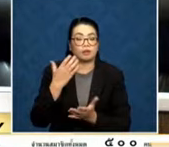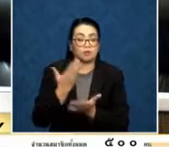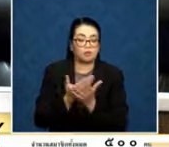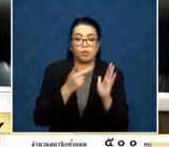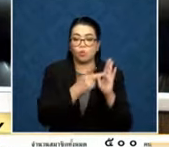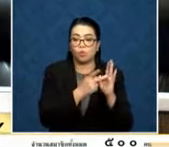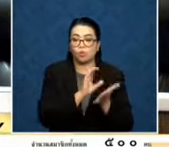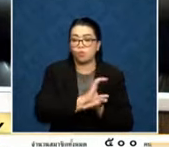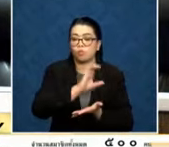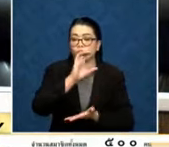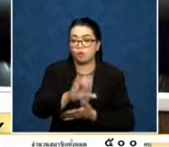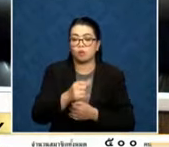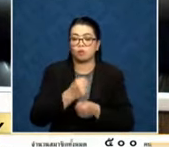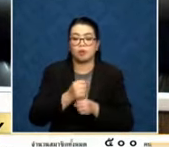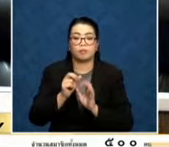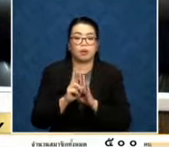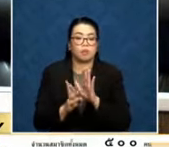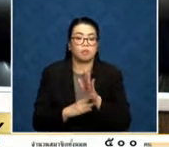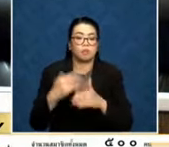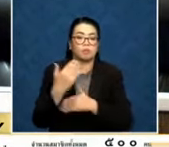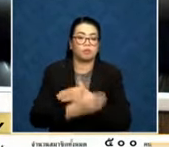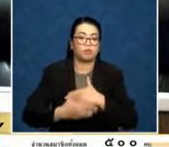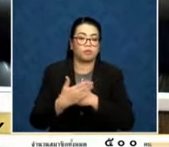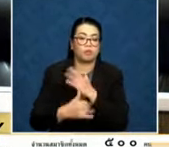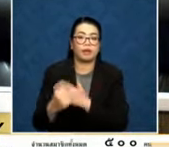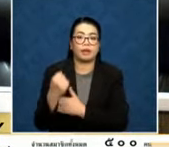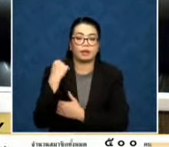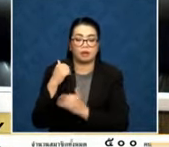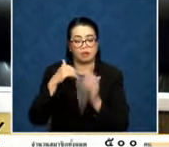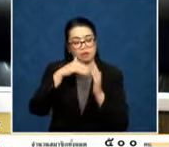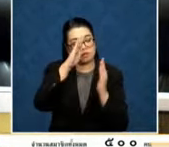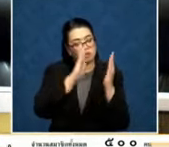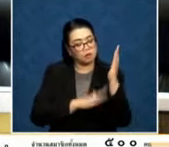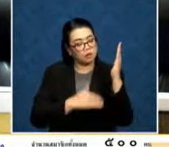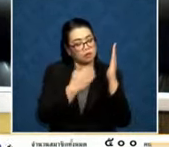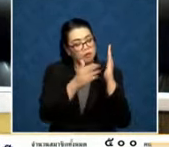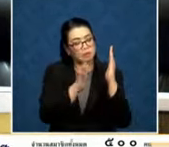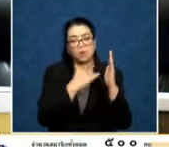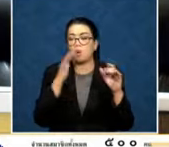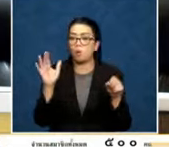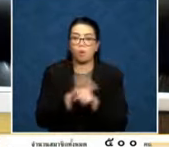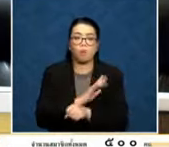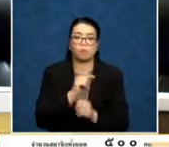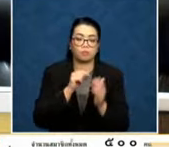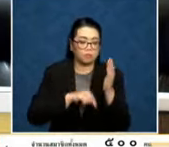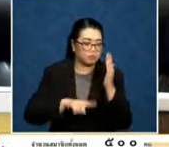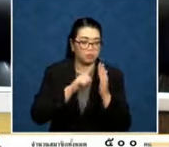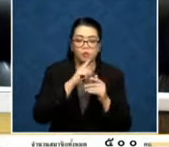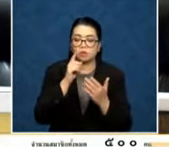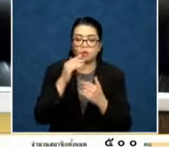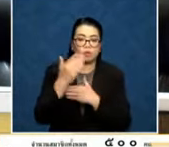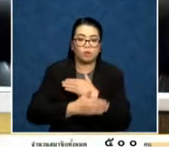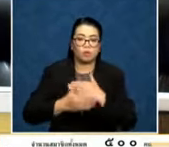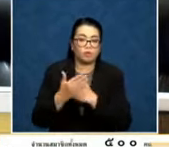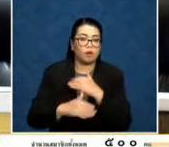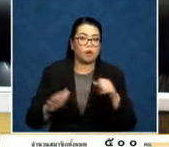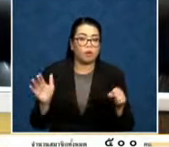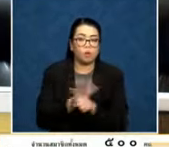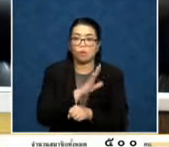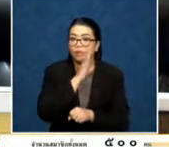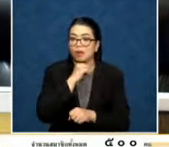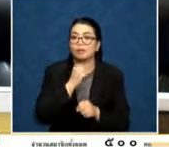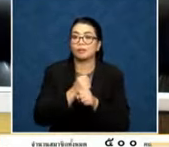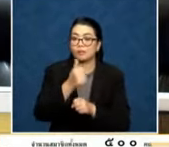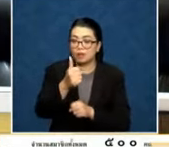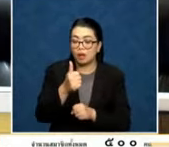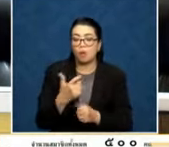เงินมาสักเท่าไหร่แล้วมาทำระบบรางให้เข้มแข็งเหนือจดใต้อีสานออกตกนะครับภาคตะวันออกสิ่งต่างๆเหล่านี้ถ้าท่านทำได้